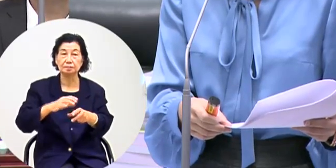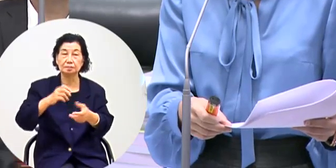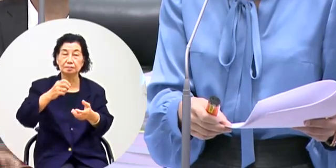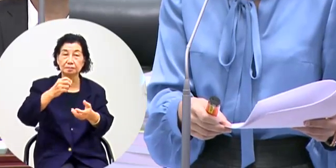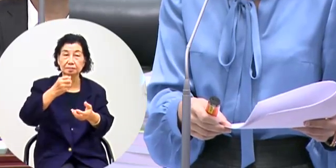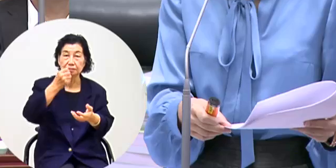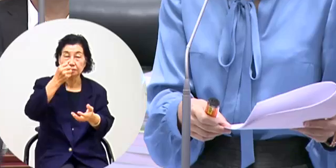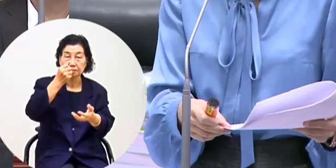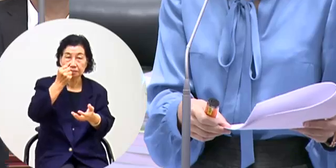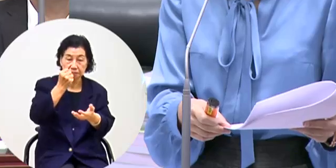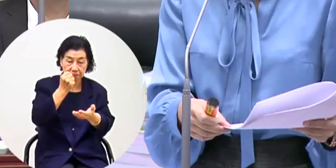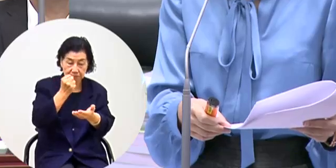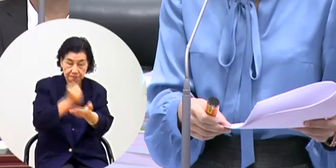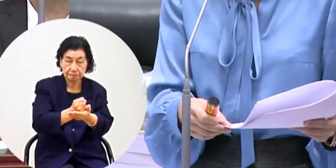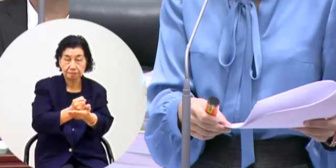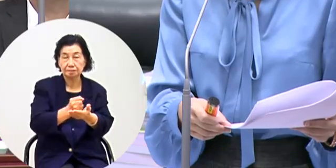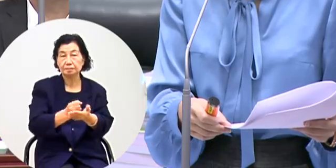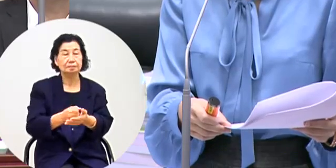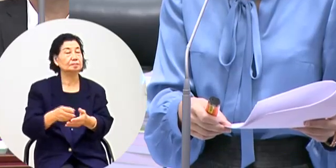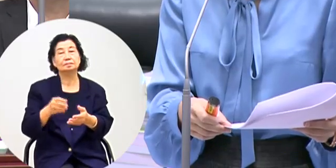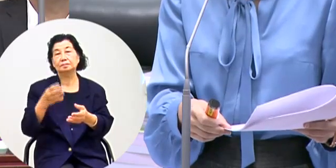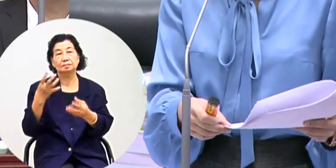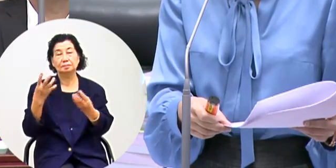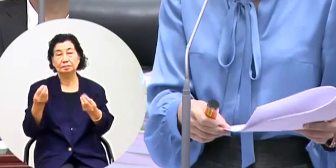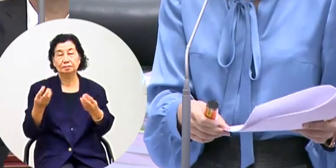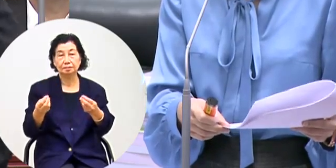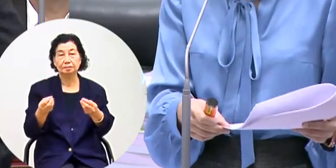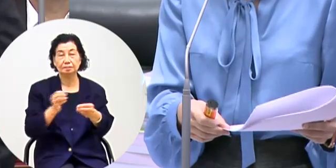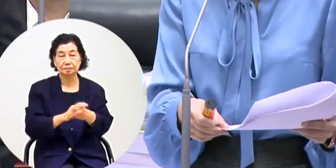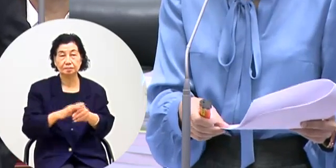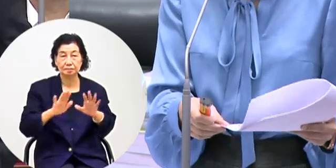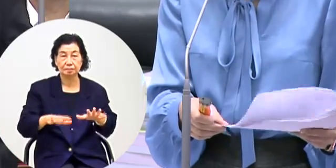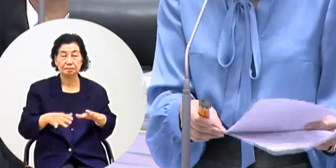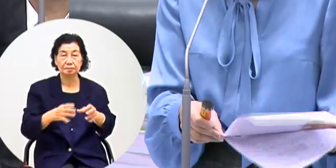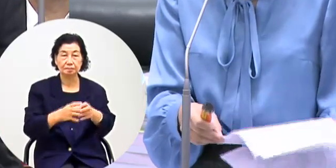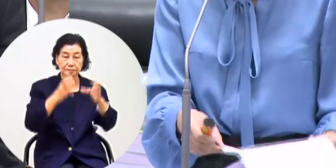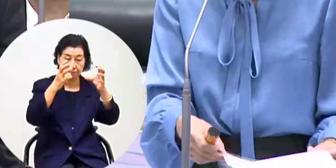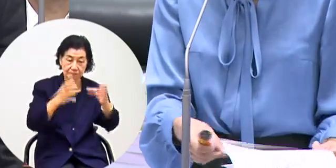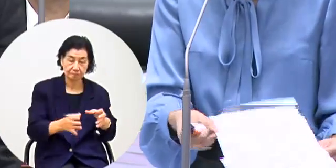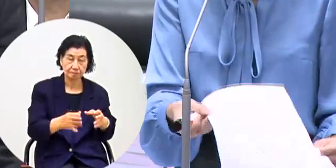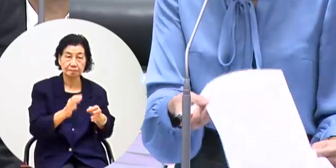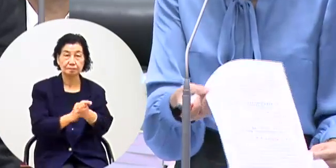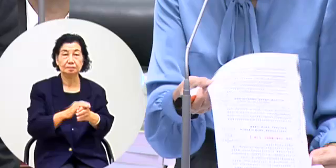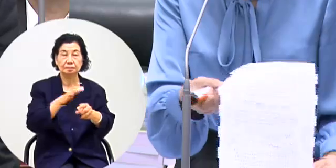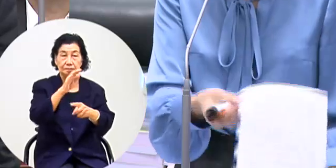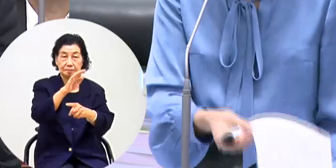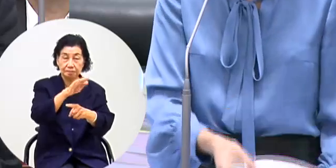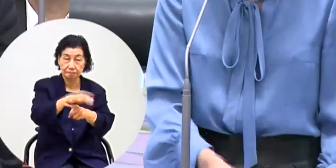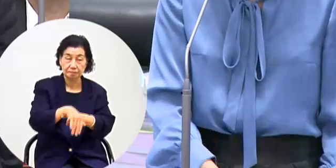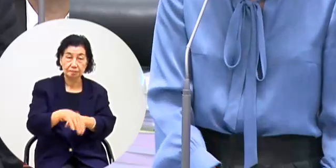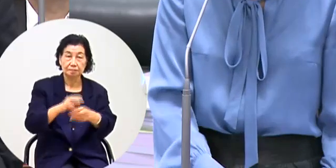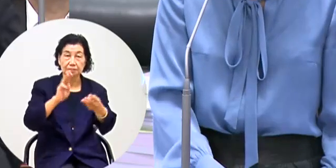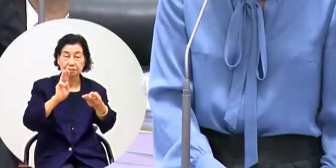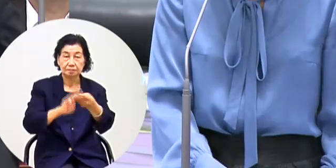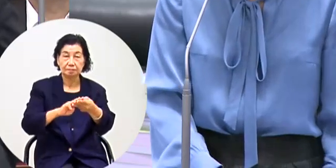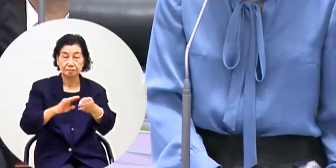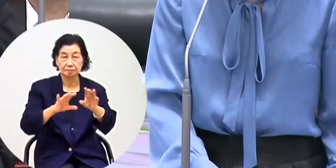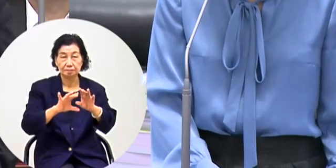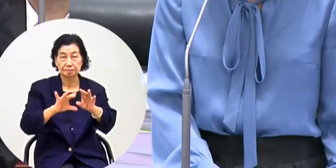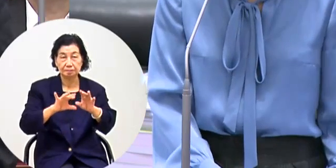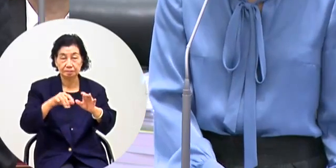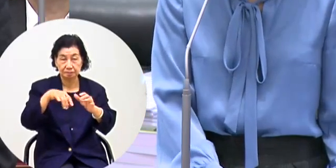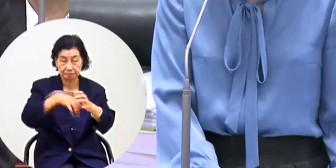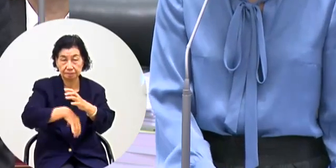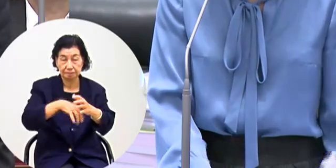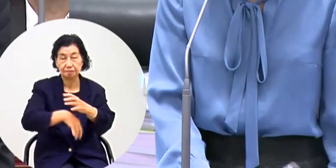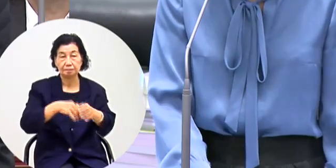其实我们最主要是分这两个脉络在做盘点。那我们其实盘过了，我们现在做的做法是这样，我们大